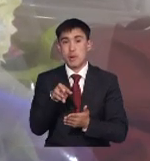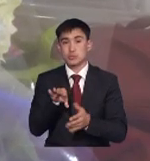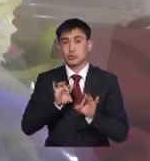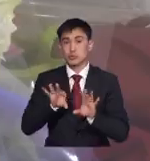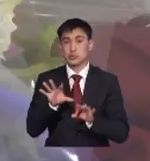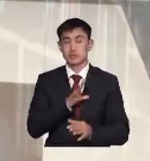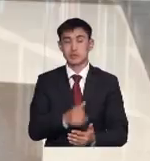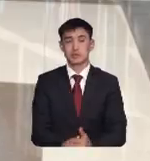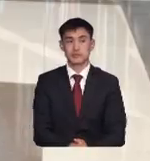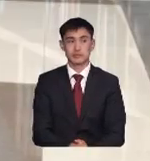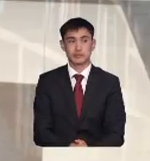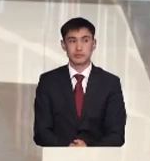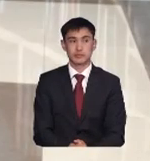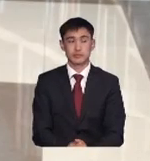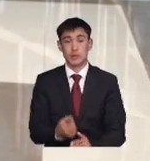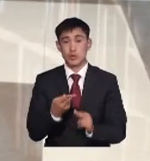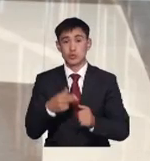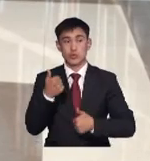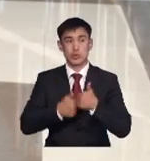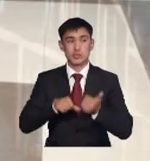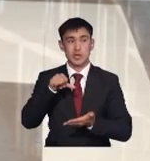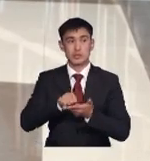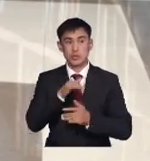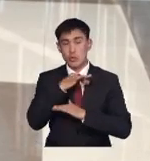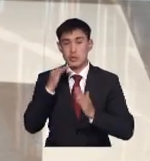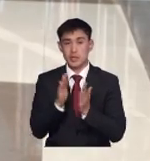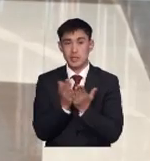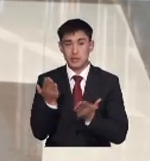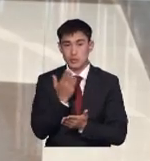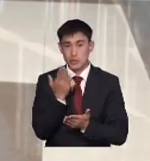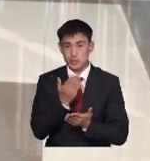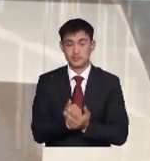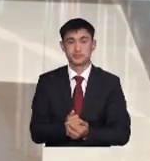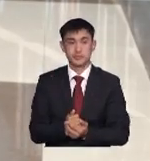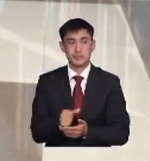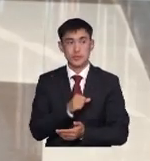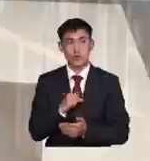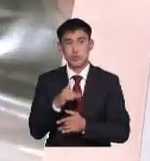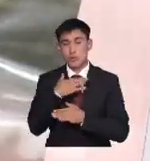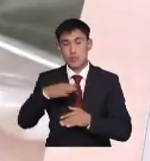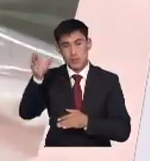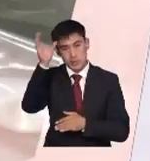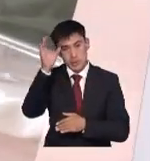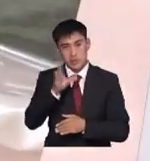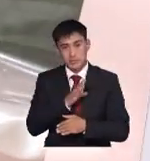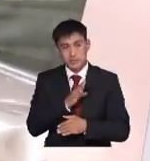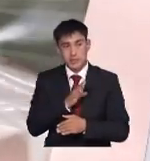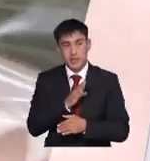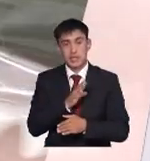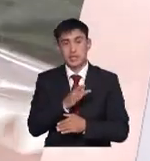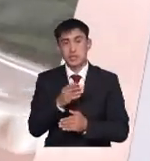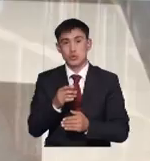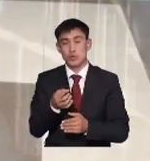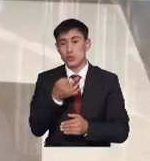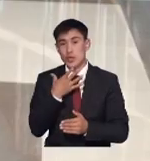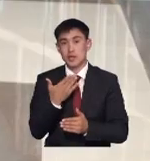жүр. Осы конкурсқа қатыса отырып, көптеген кітаптарды оқып, өзіме көптеген білім алдым. Ең ішінде қатты